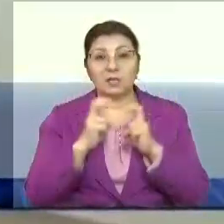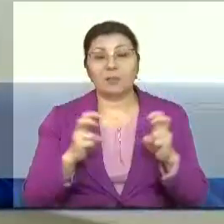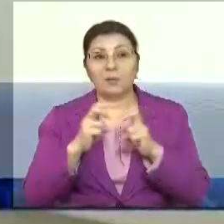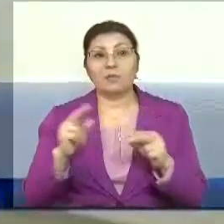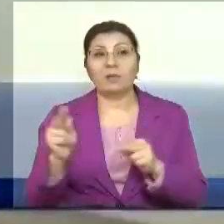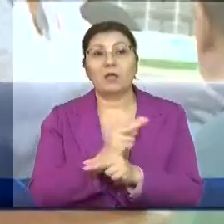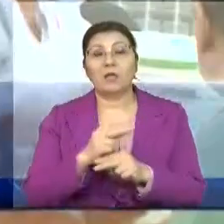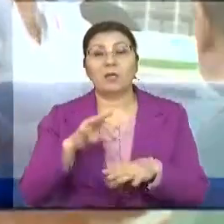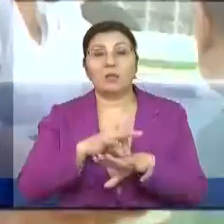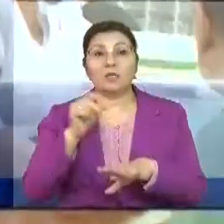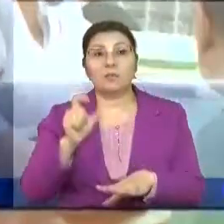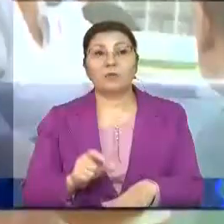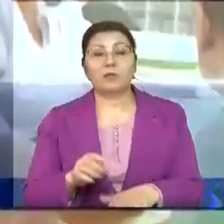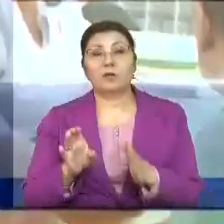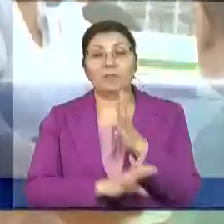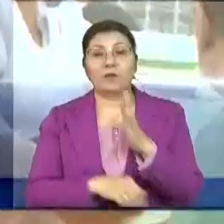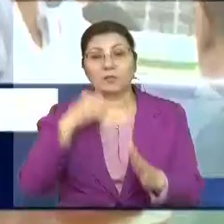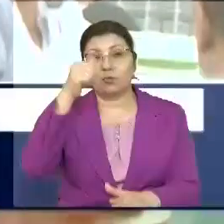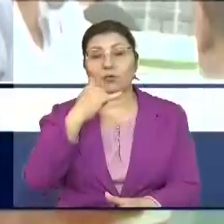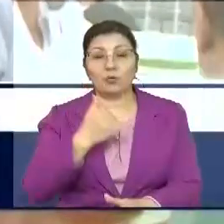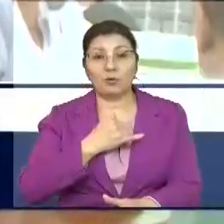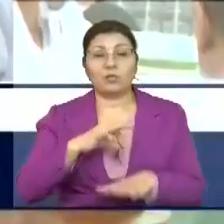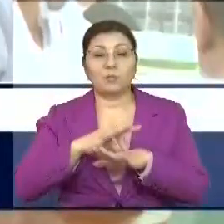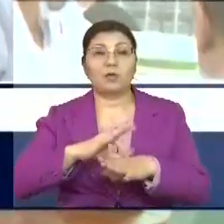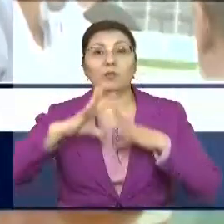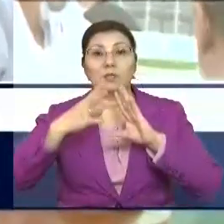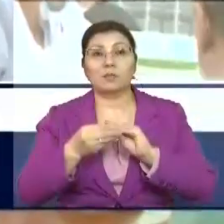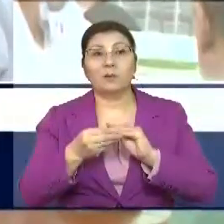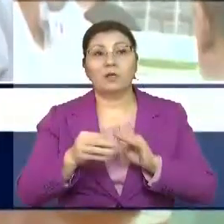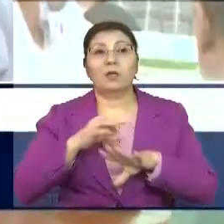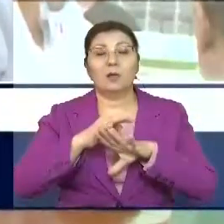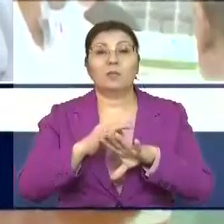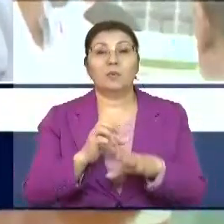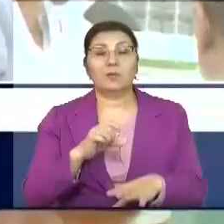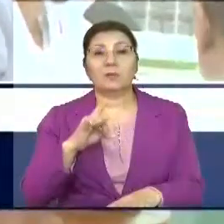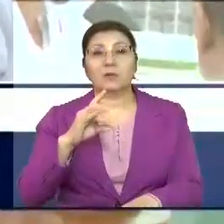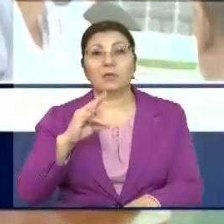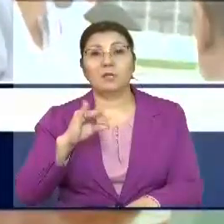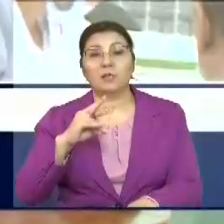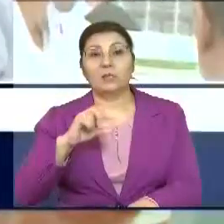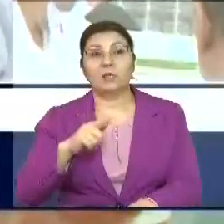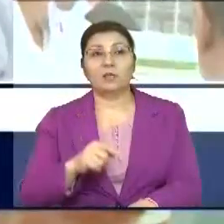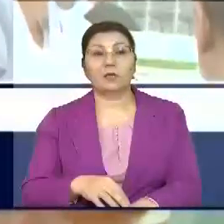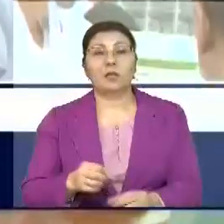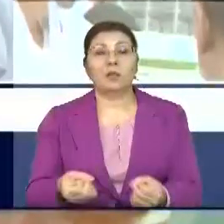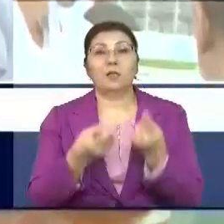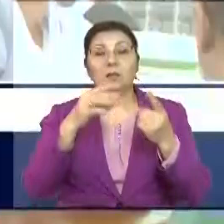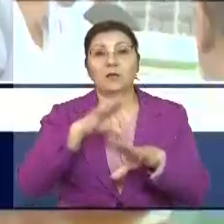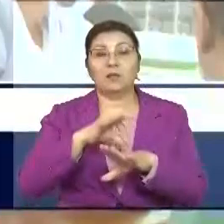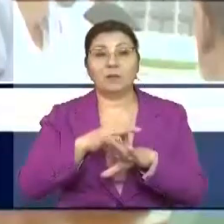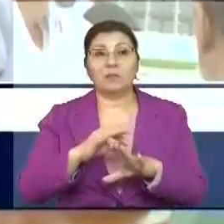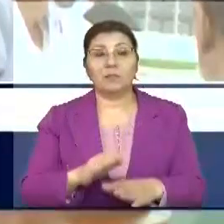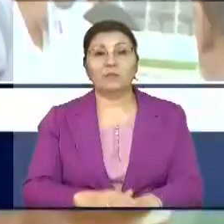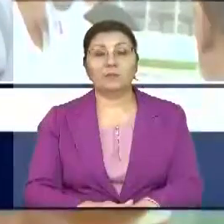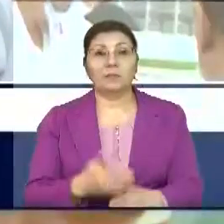лечение пациента. В конце года у нас проводится итог проведения скрининга на выявляемость заболеваний. В случае, вот,